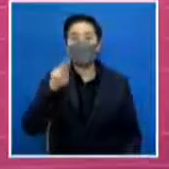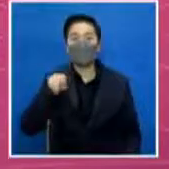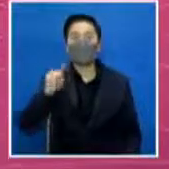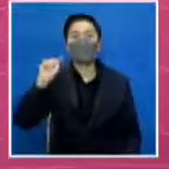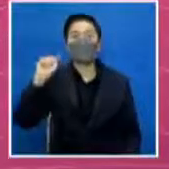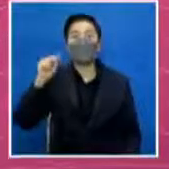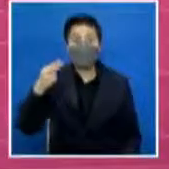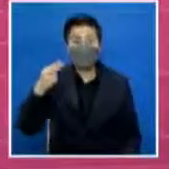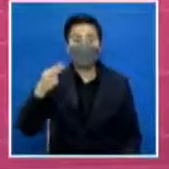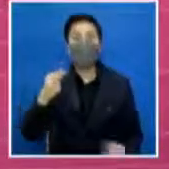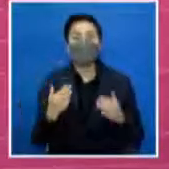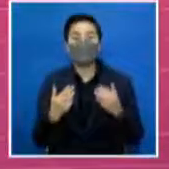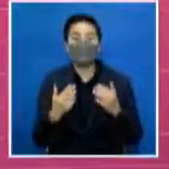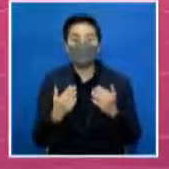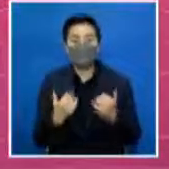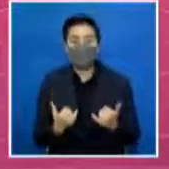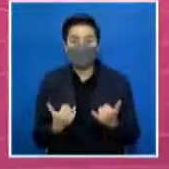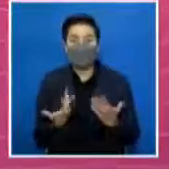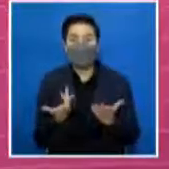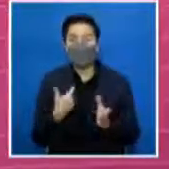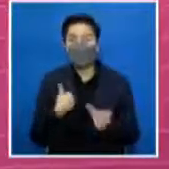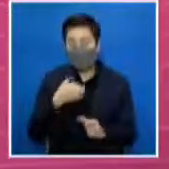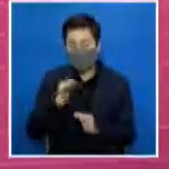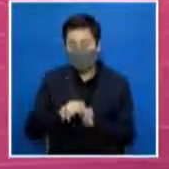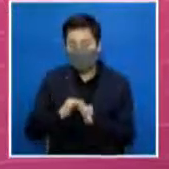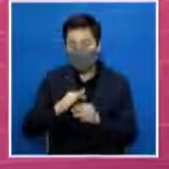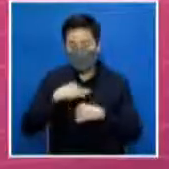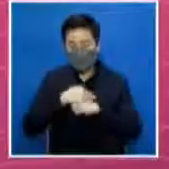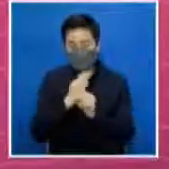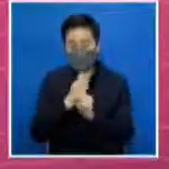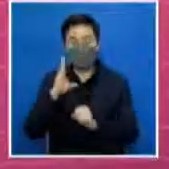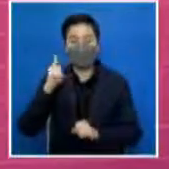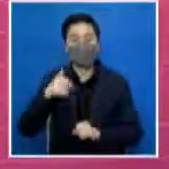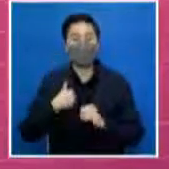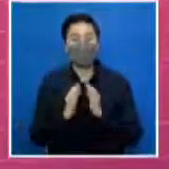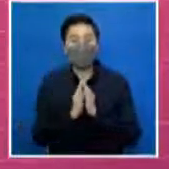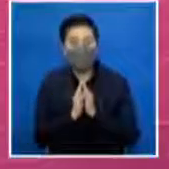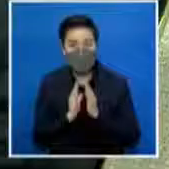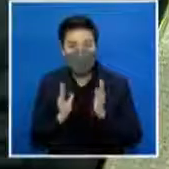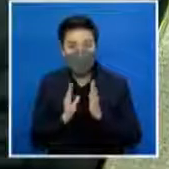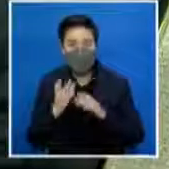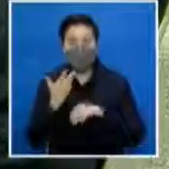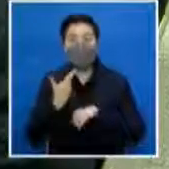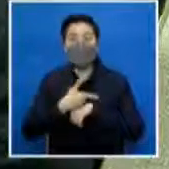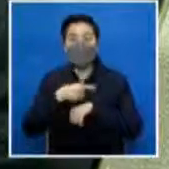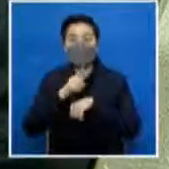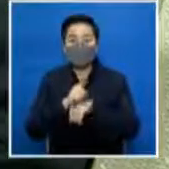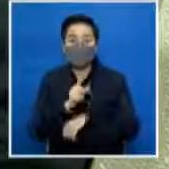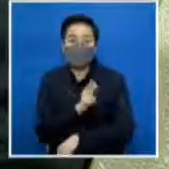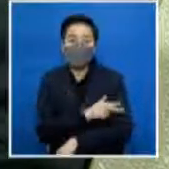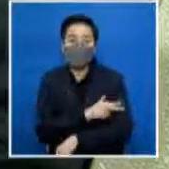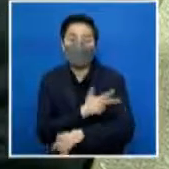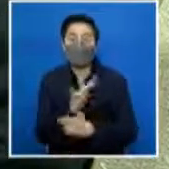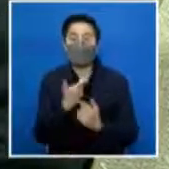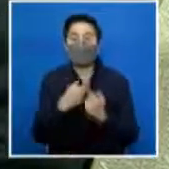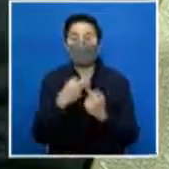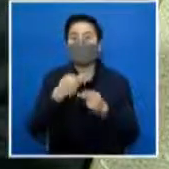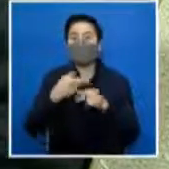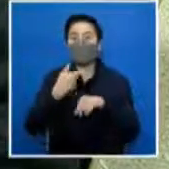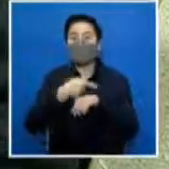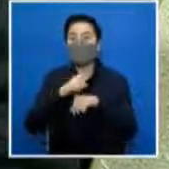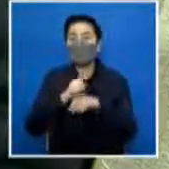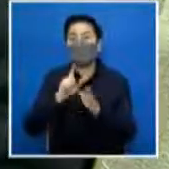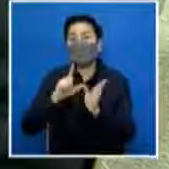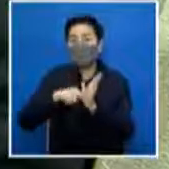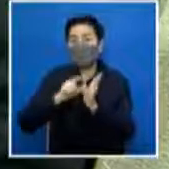www.gsb.or.th ค่ะในนามของธนาคารออมสินนะคะขอขอบพระคุณดร.กิจชนน์อายปัญญาเ